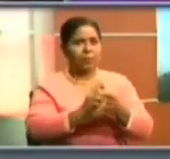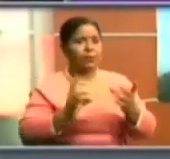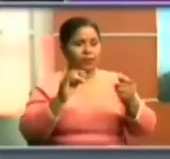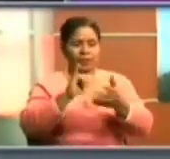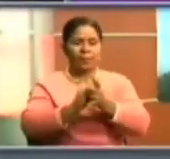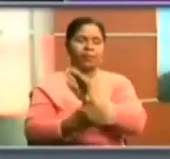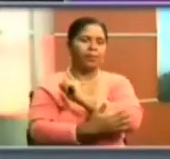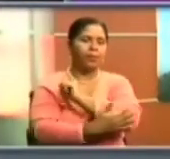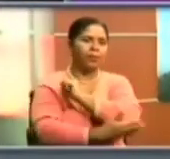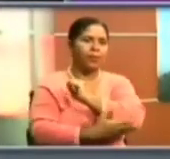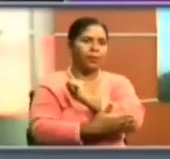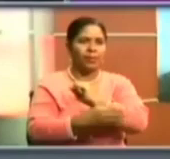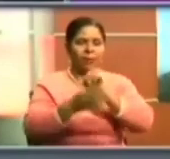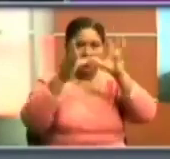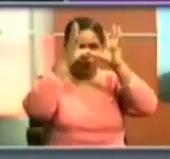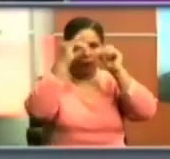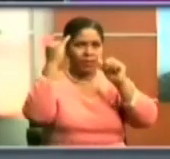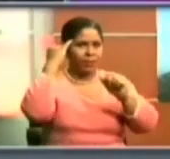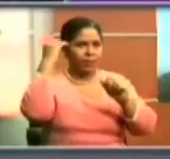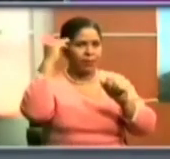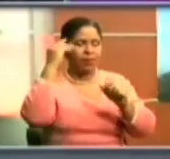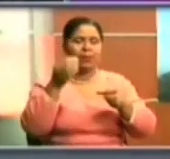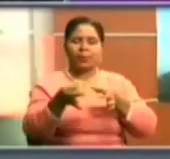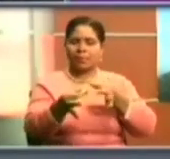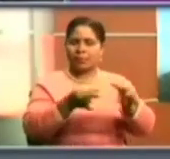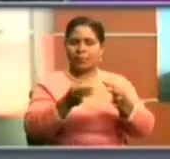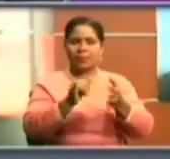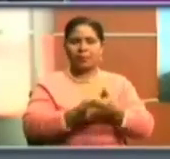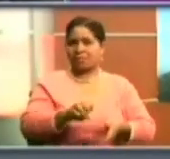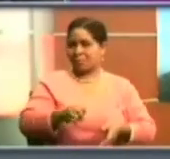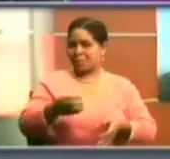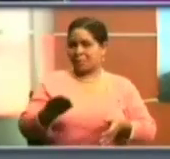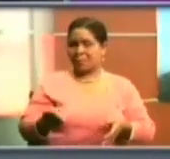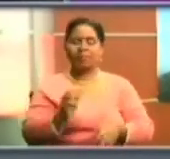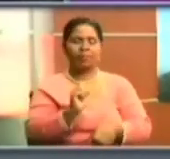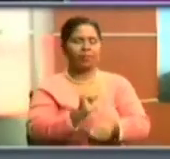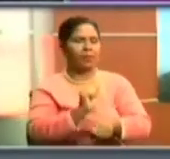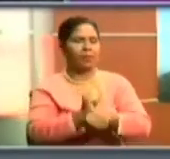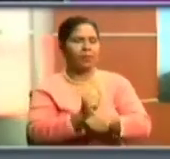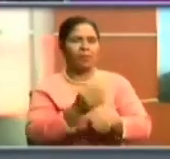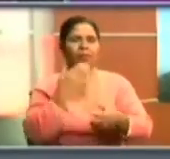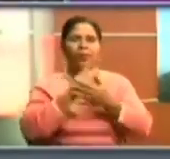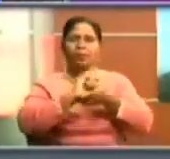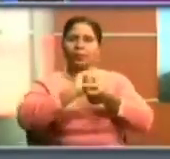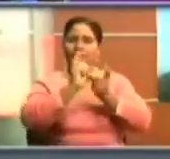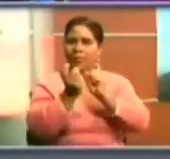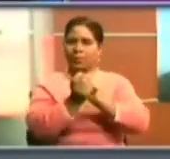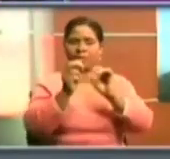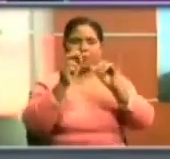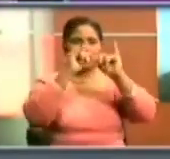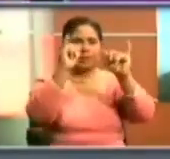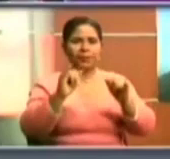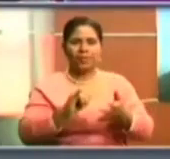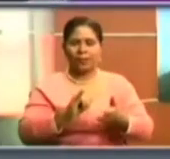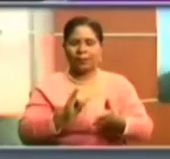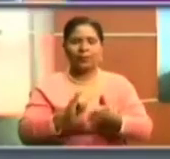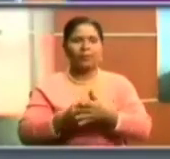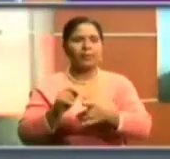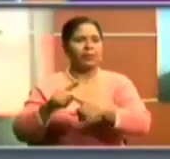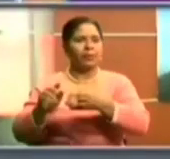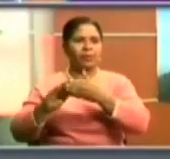locale. Président Jovenel Moïse expliquait équipe li a déjà penché sous modèle développement efficace différents communes